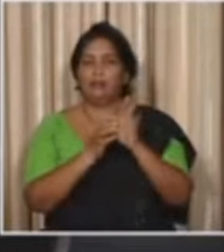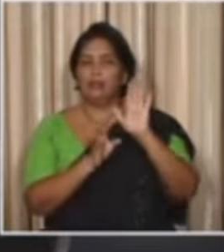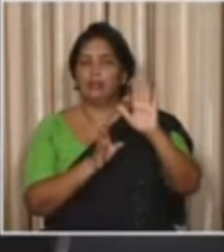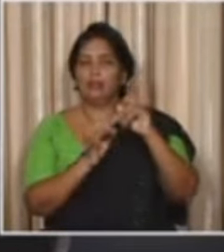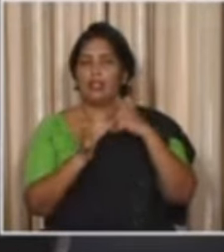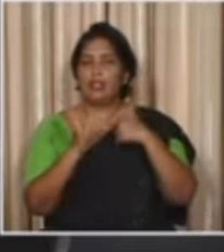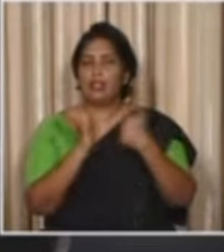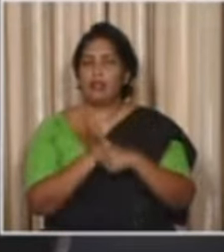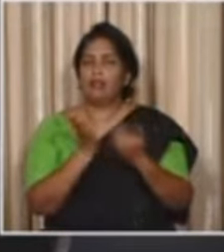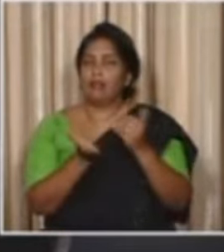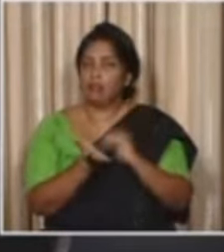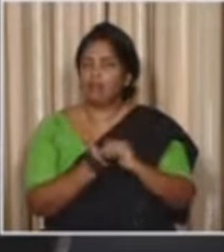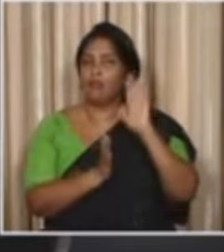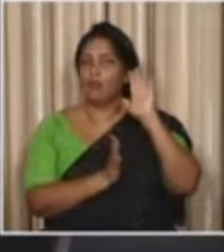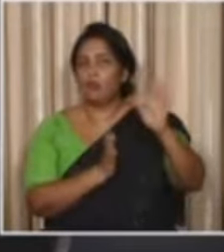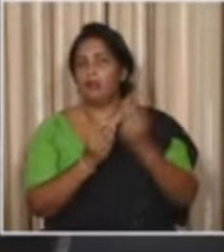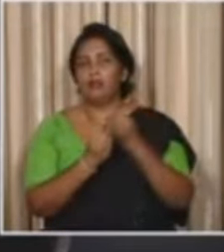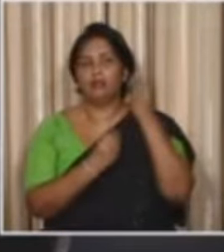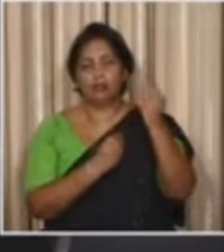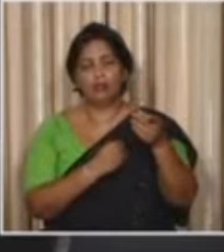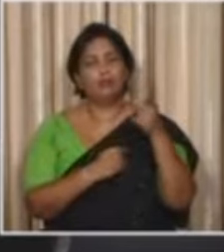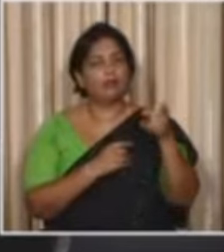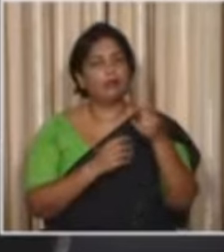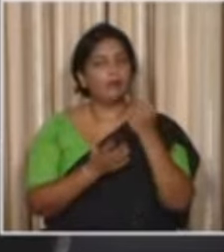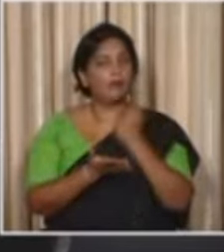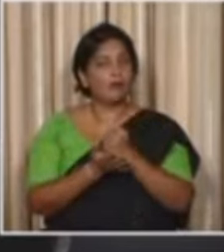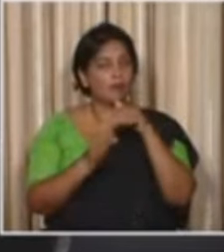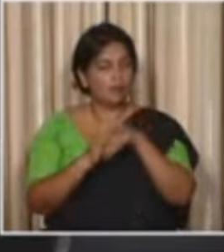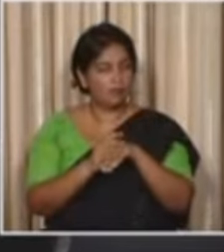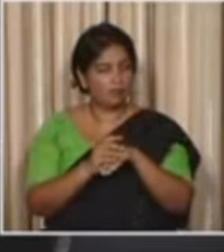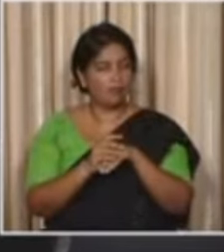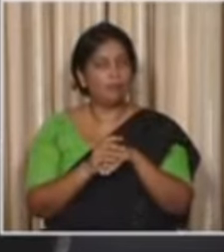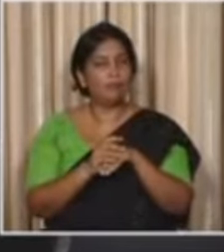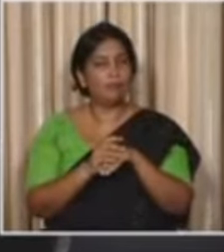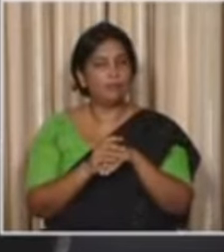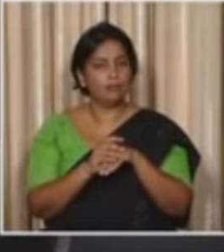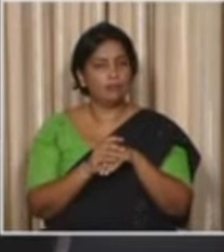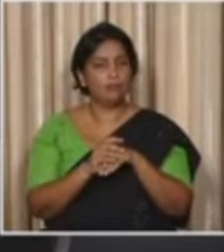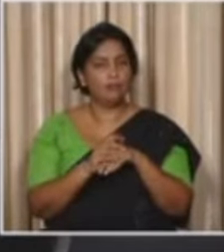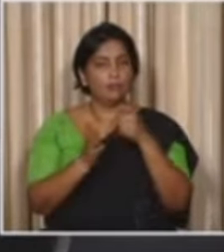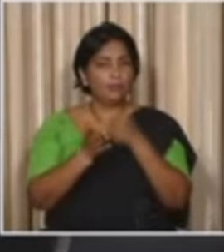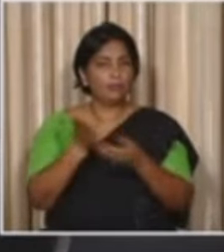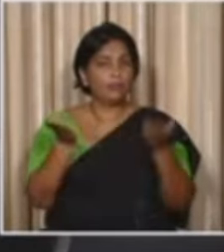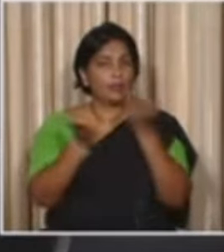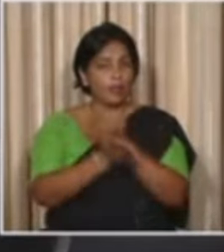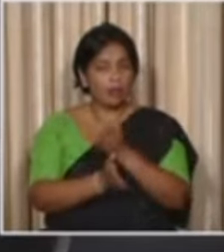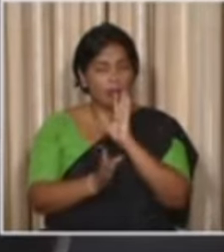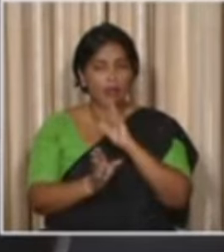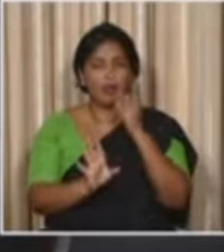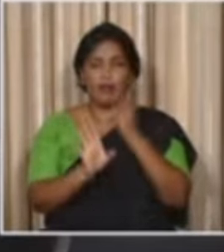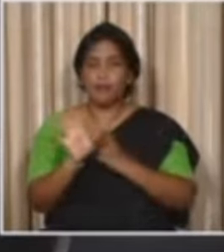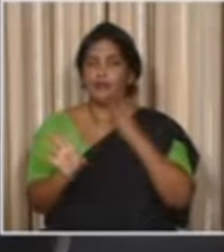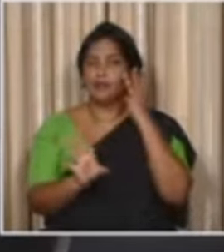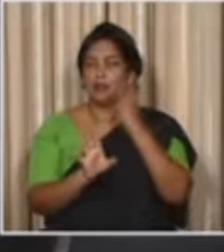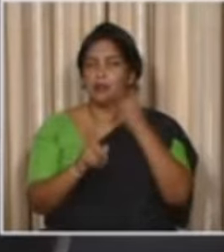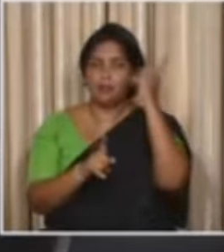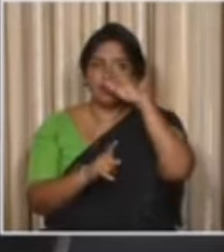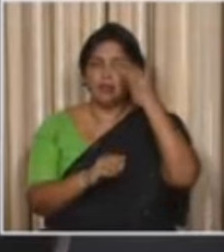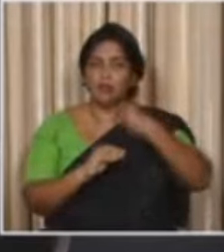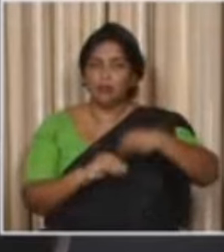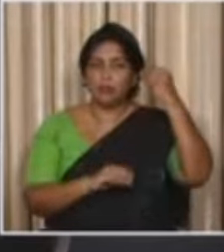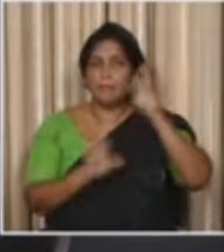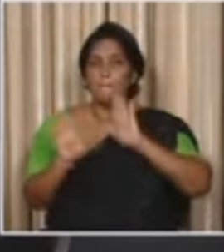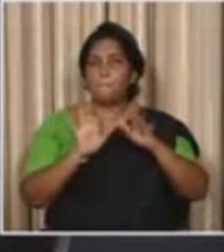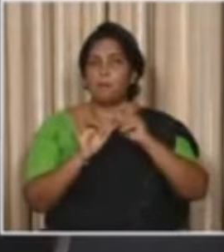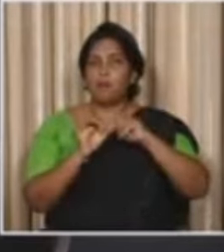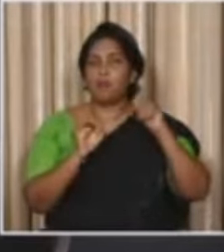පන්තකින් තවත් ශක්තිමත් කරා. ඒ අනුව මහා බැංකුවේ තියෙන මේ ගිවිසුමක් අනුව වසරෙන් වසර තුනෙන් තුනට මේ වැඩිවීම කරන්නේ පාලක මණ්ඩලයට